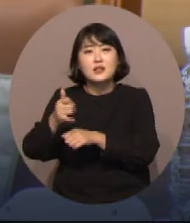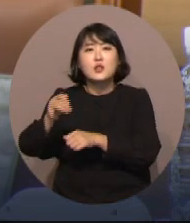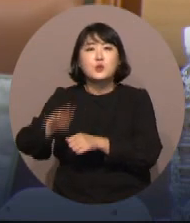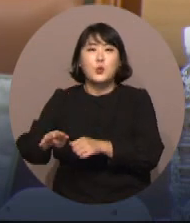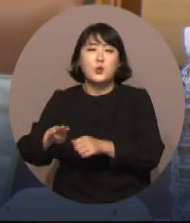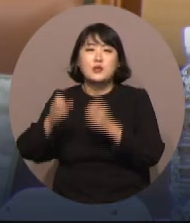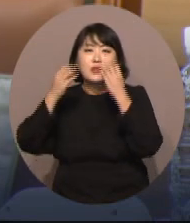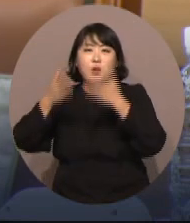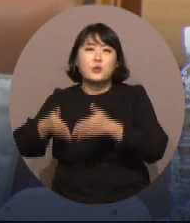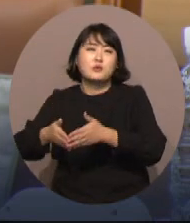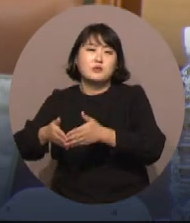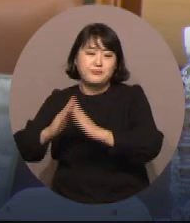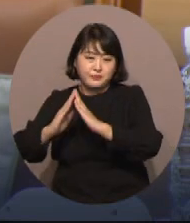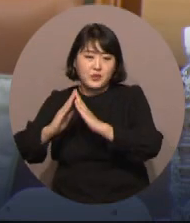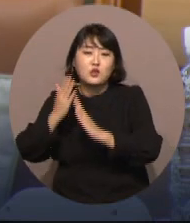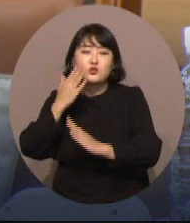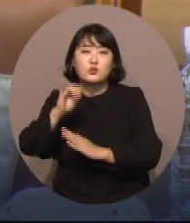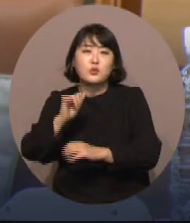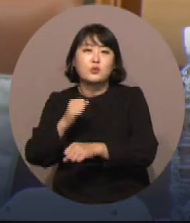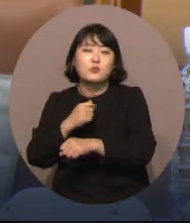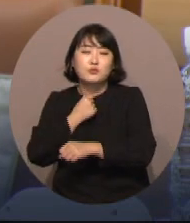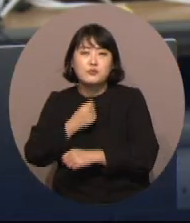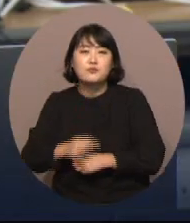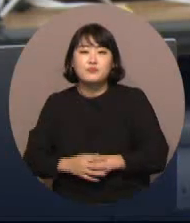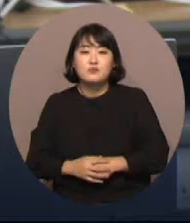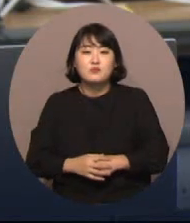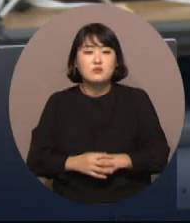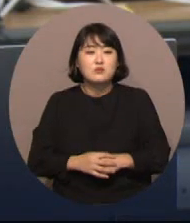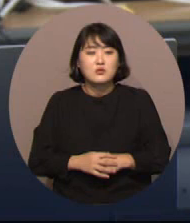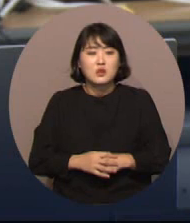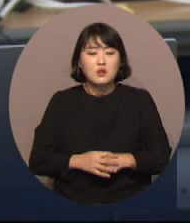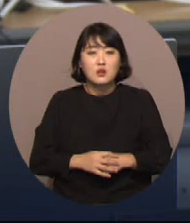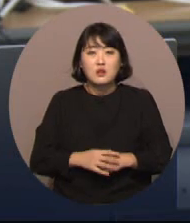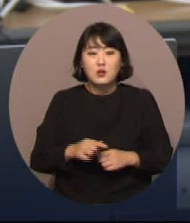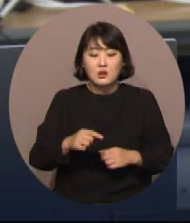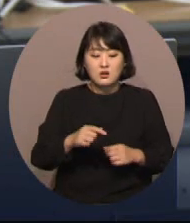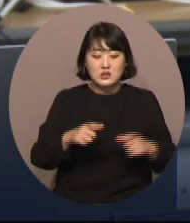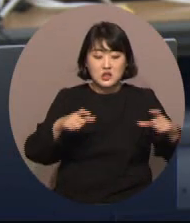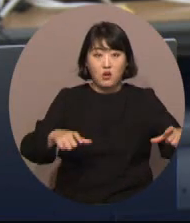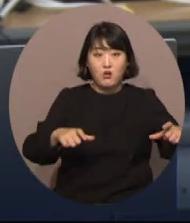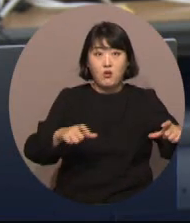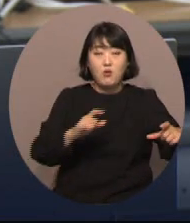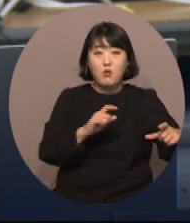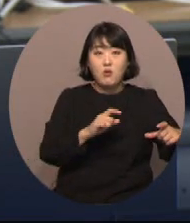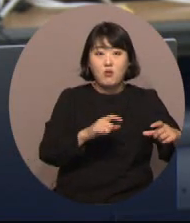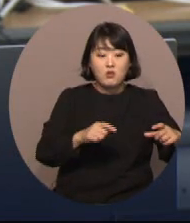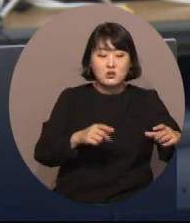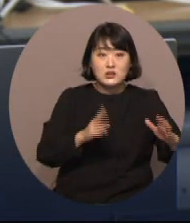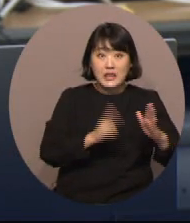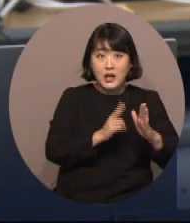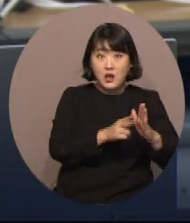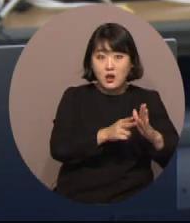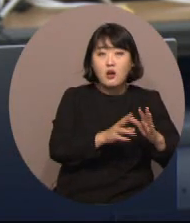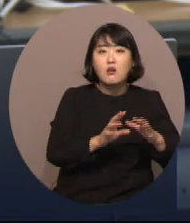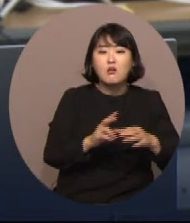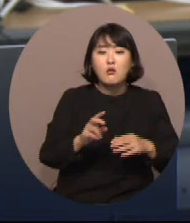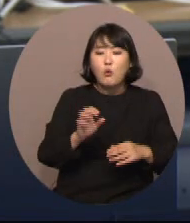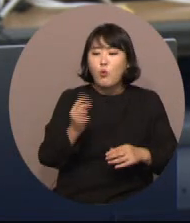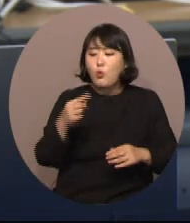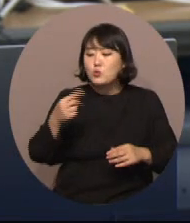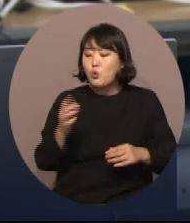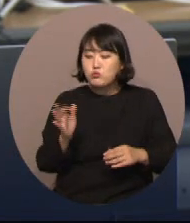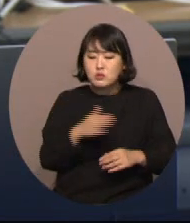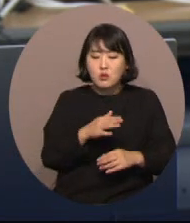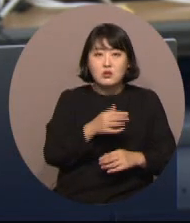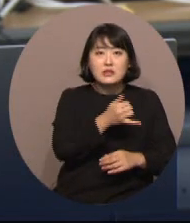세종역 신설이 이루어질 수 있도록 해서 네. 광역 철도망이 되면 한 20여 분이면 오송에서